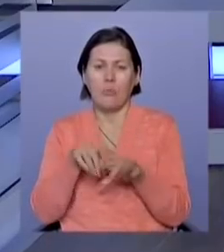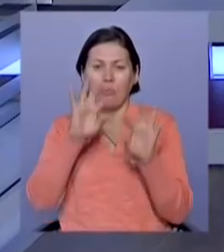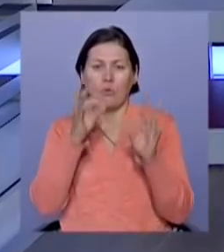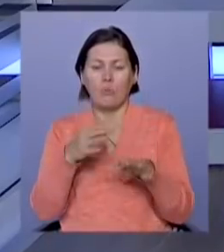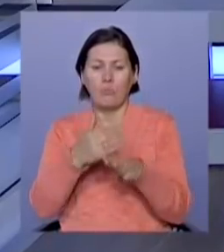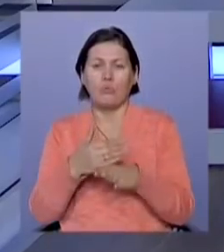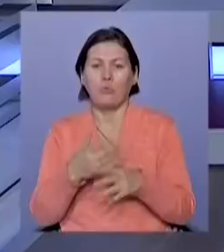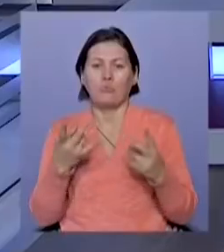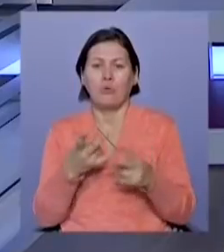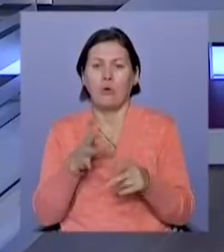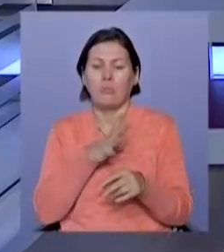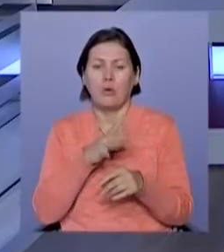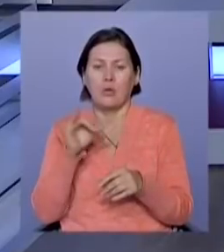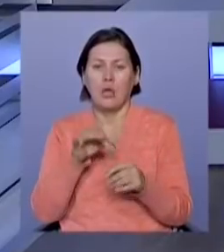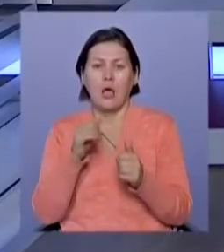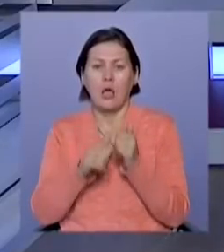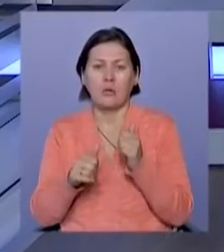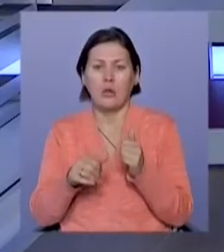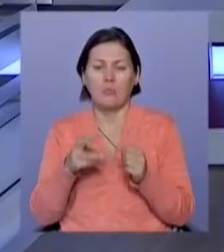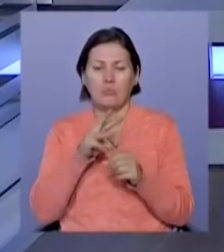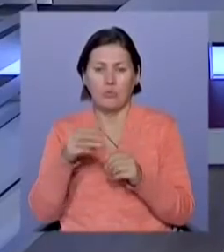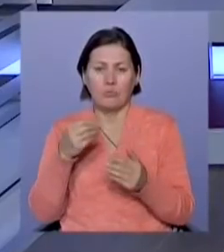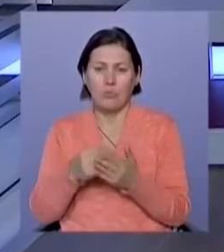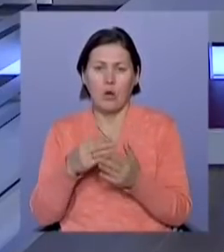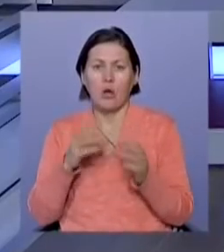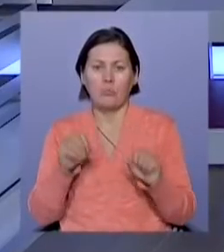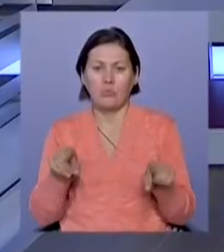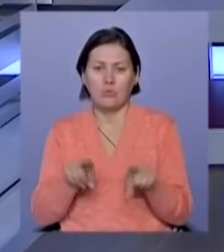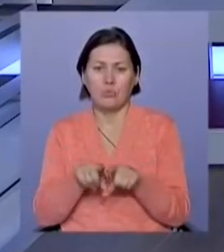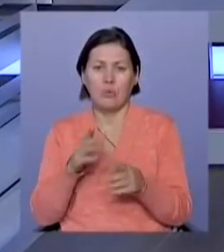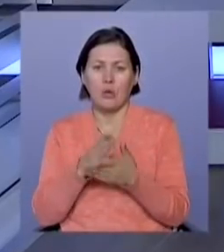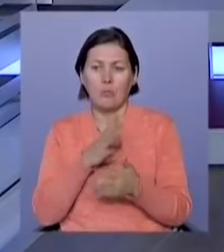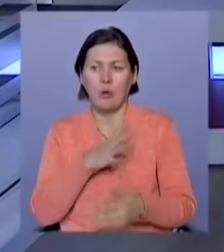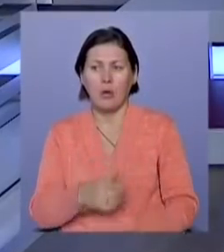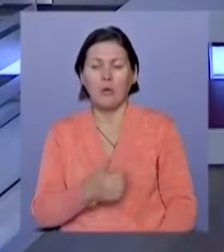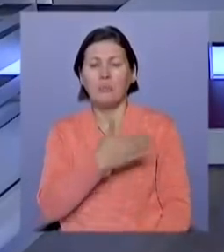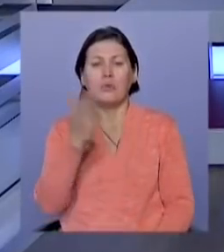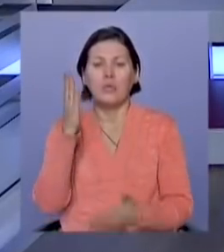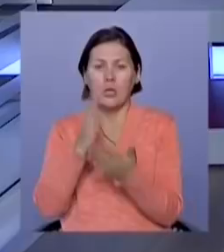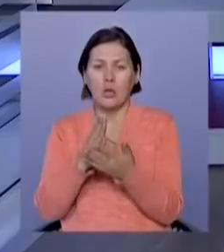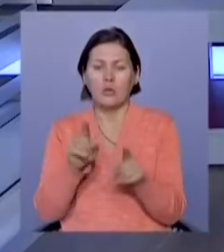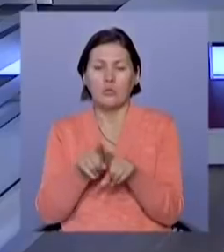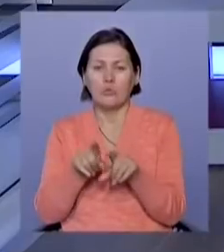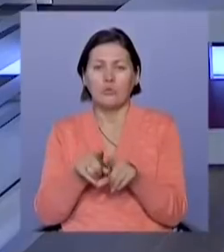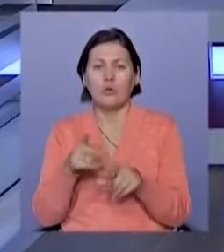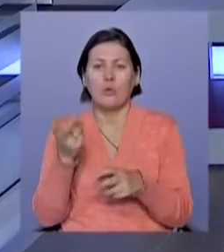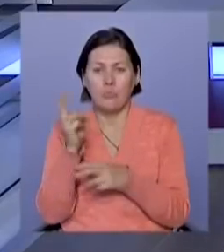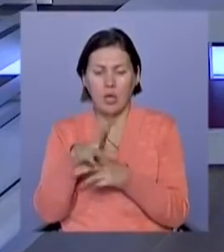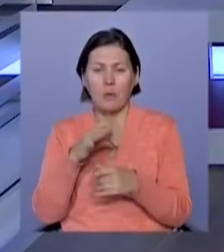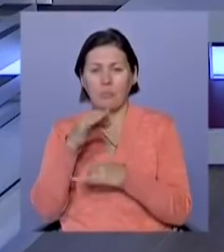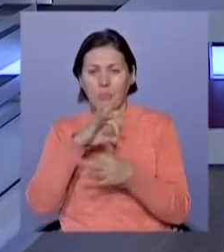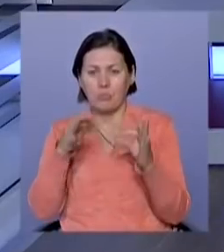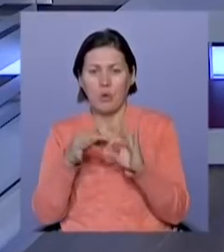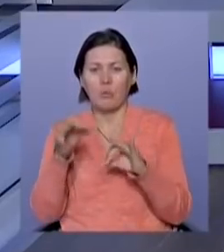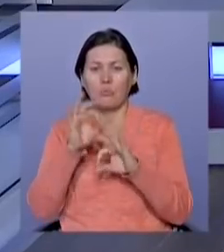қызметінің көмегі қажет болатын болса, онда әрбір минут бағалы болатыны тағы бар, иә. Бізге тікелей студияға келіп, тәптіштеп